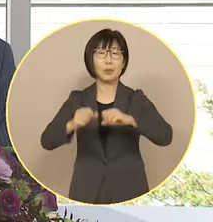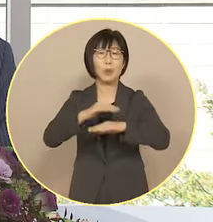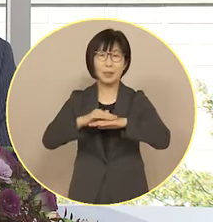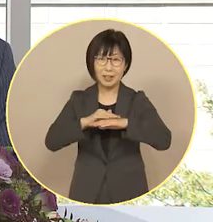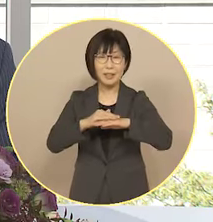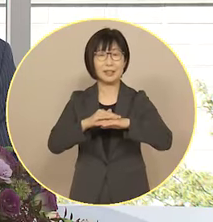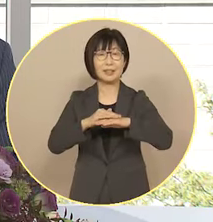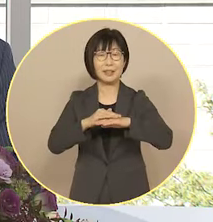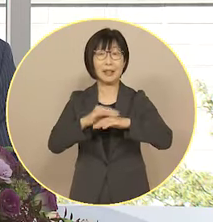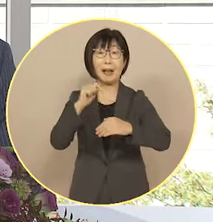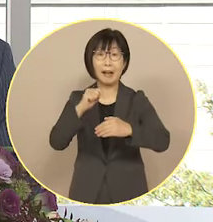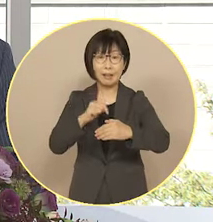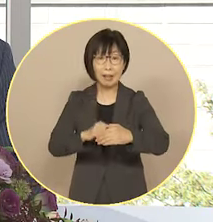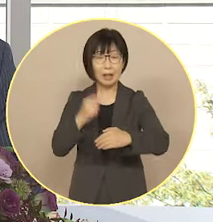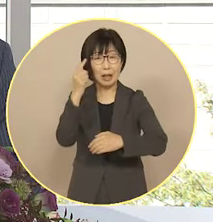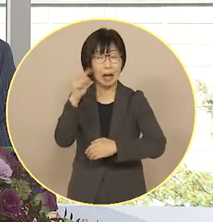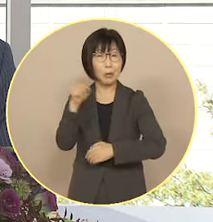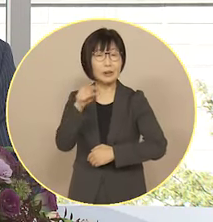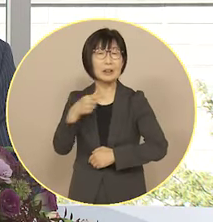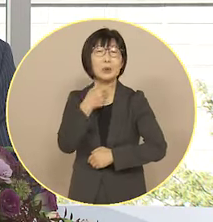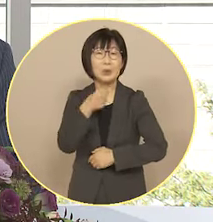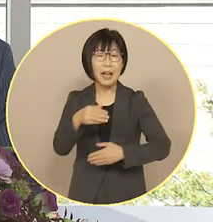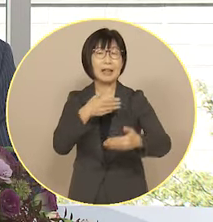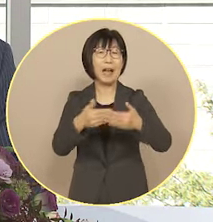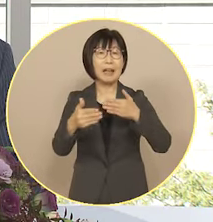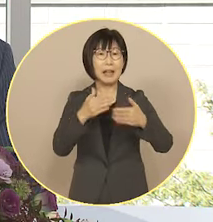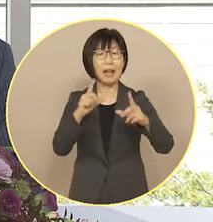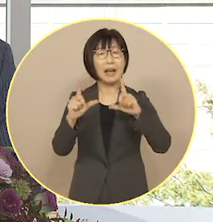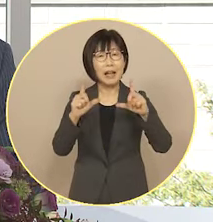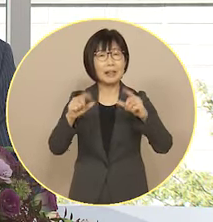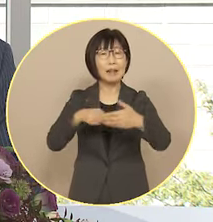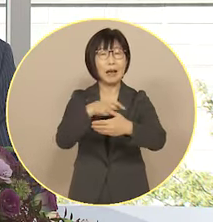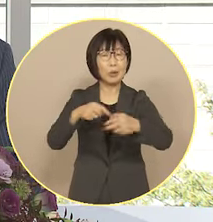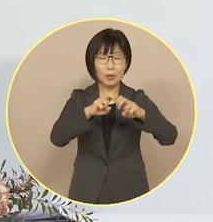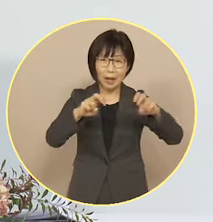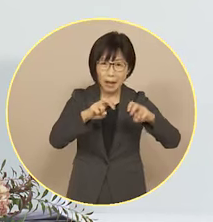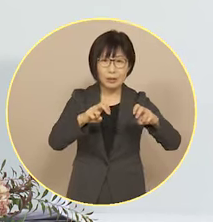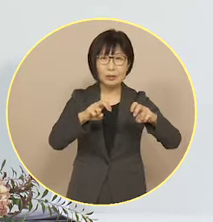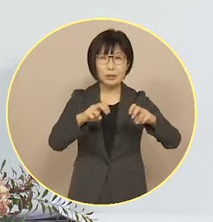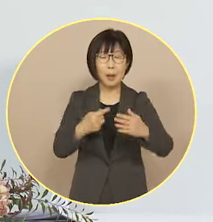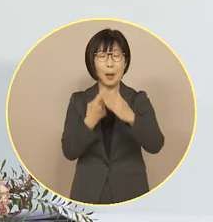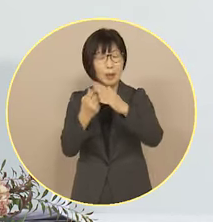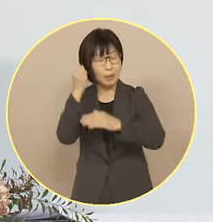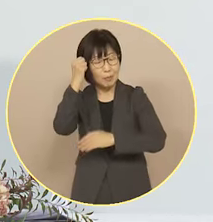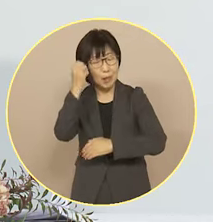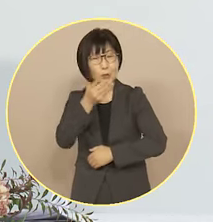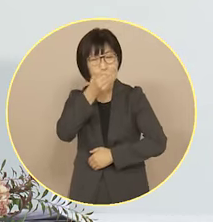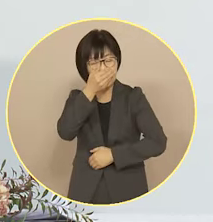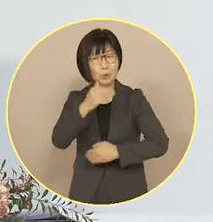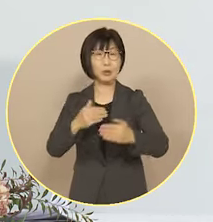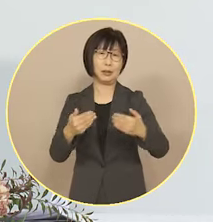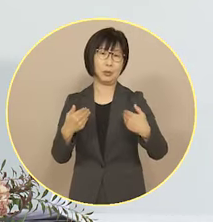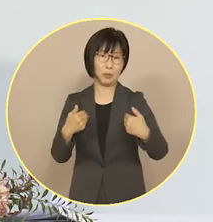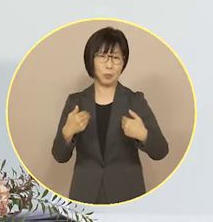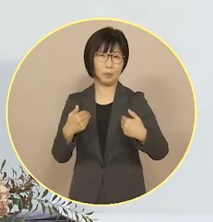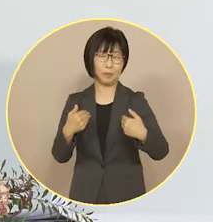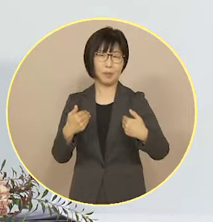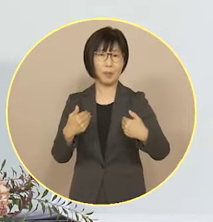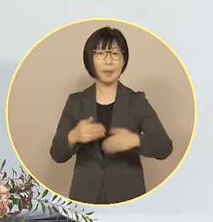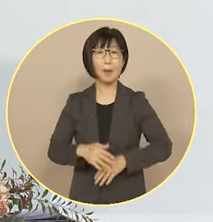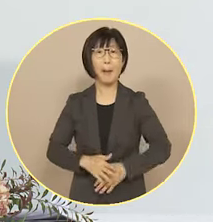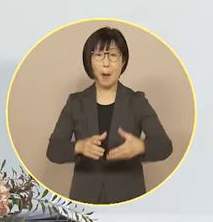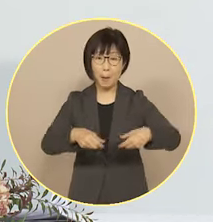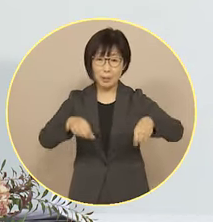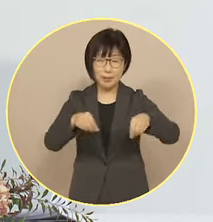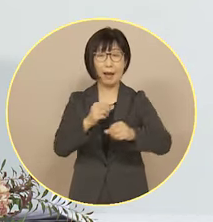です特に外国人が好む体験型コンテンツの開発や民泊などの充実も求められております